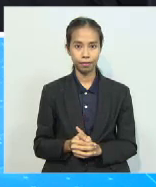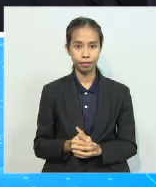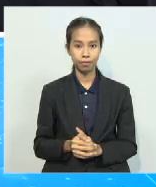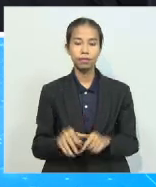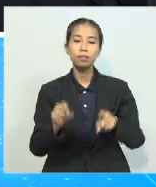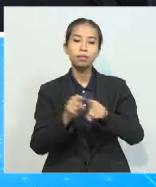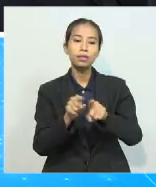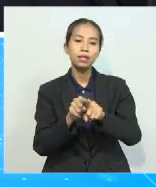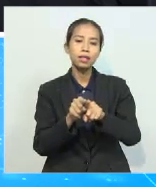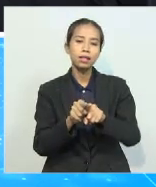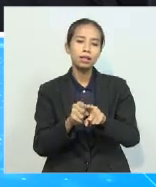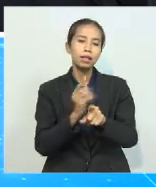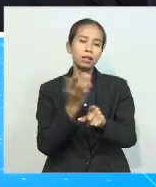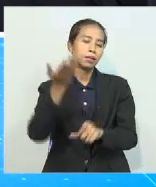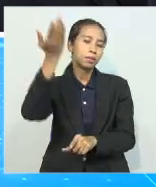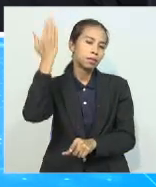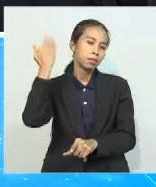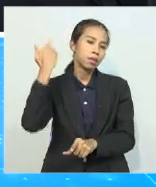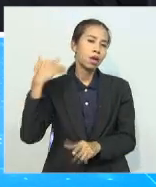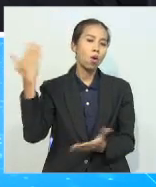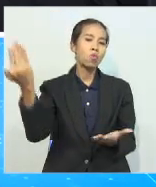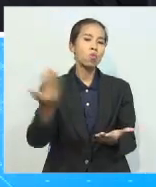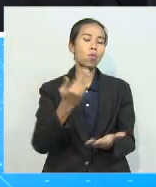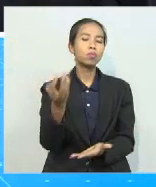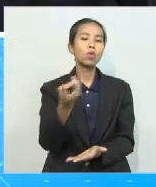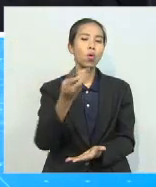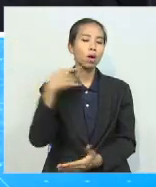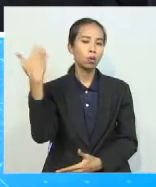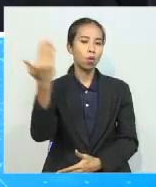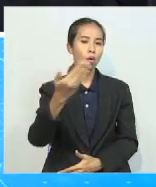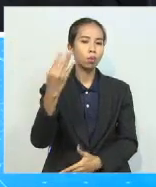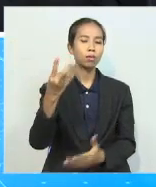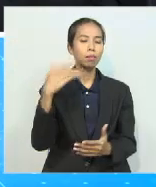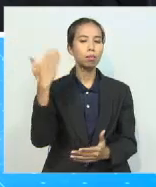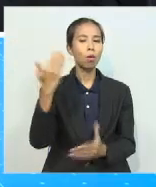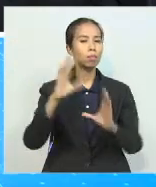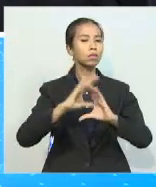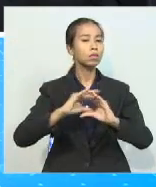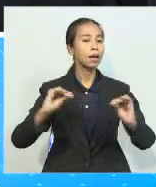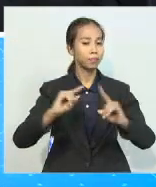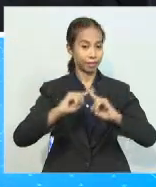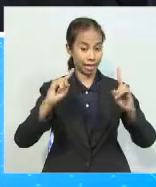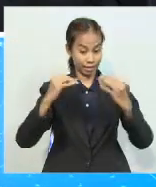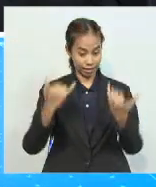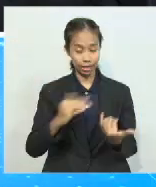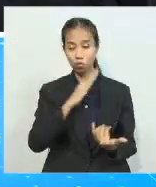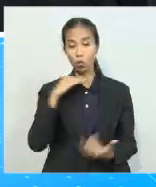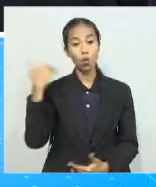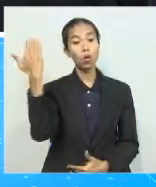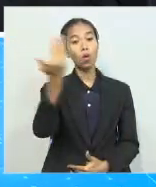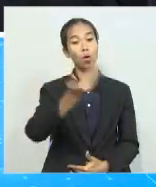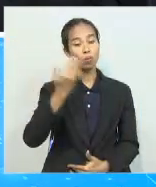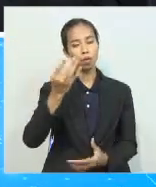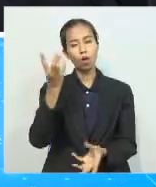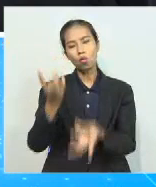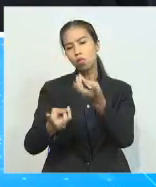คือเหมือนที่ผ่านมาเนี่ยมันจะไม่ค่อยลมไม่ค่อยพัดใช่ไหมครับจะนิ่งๆอยู่ดังนั้นเมื่อมีลมเนี่ยก็แน่นอนมันจะพัด